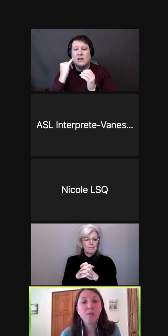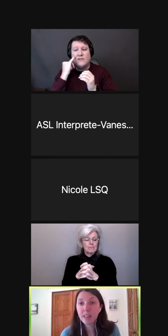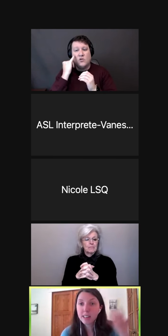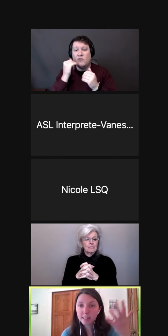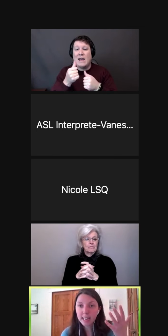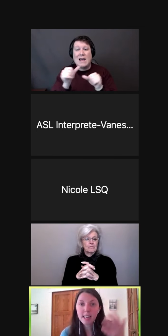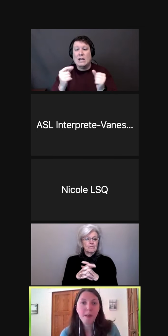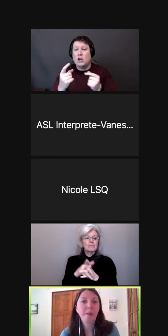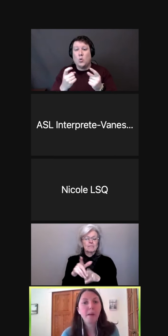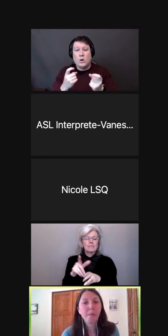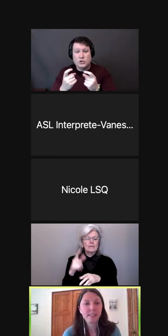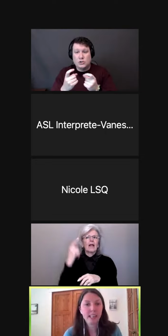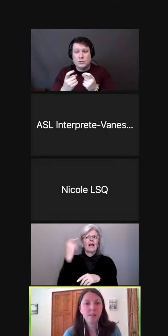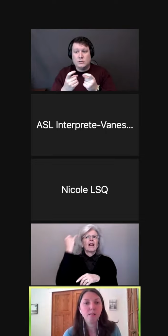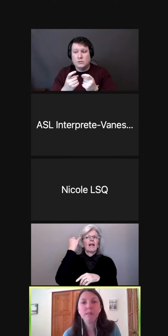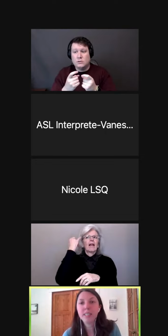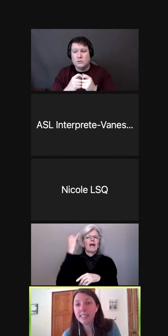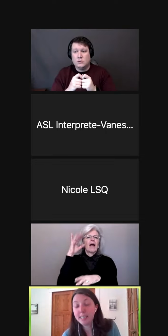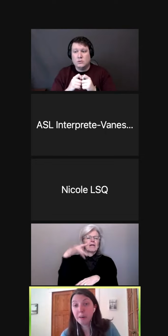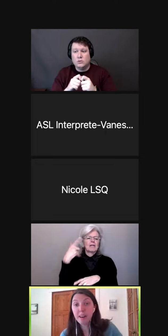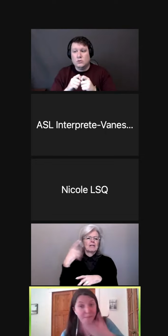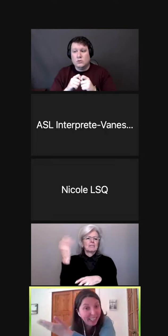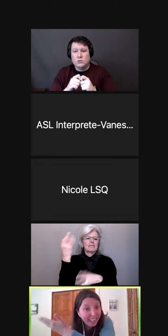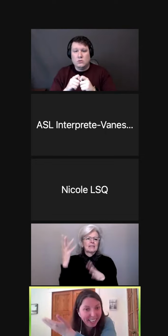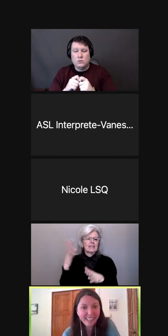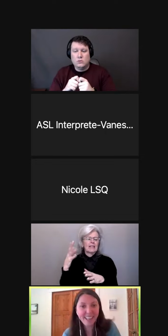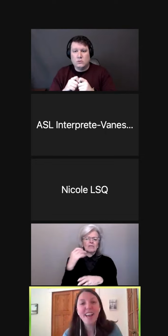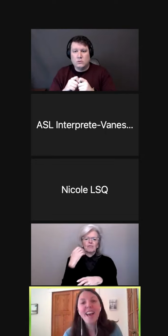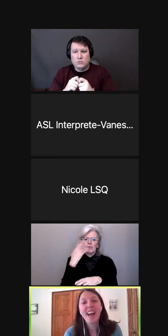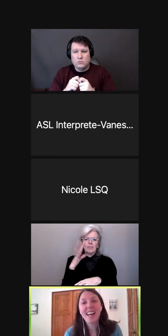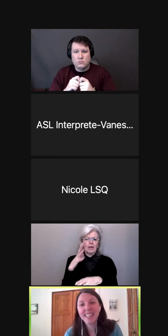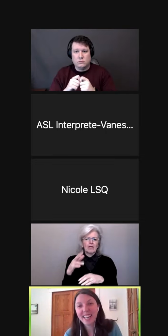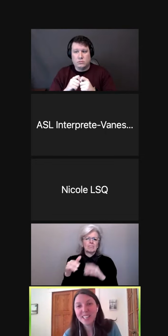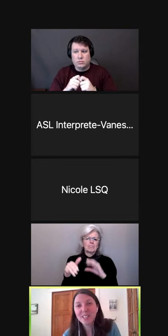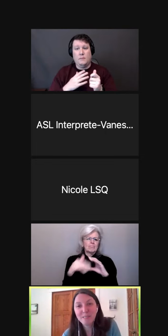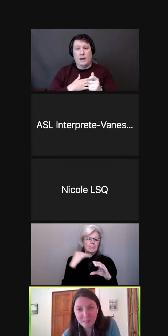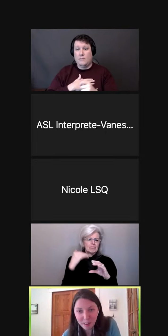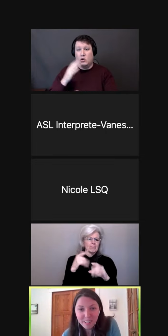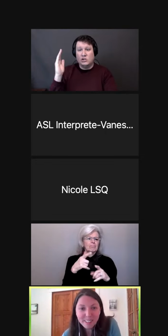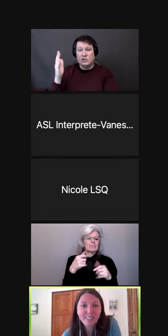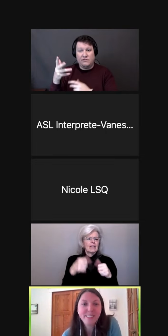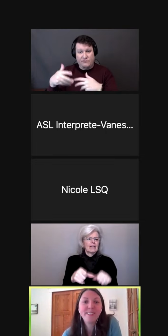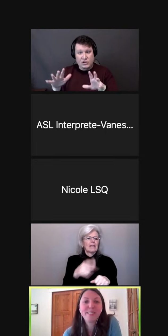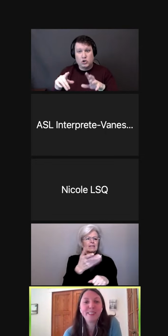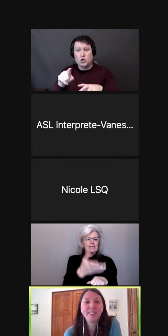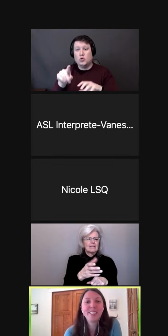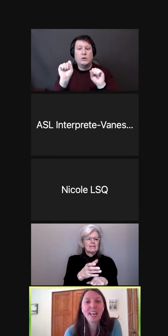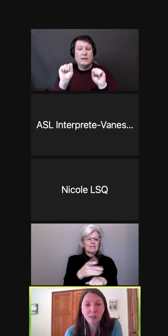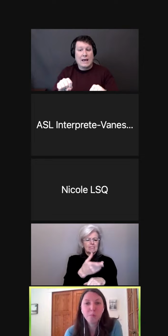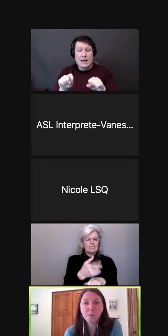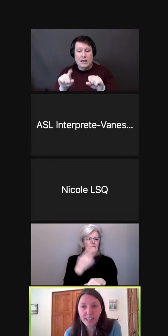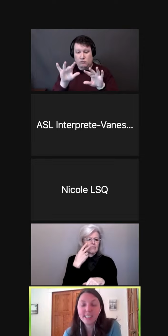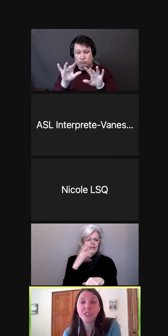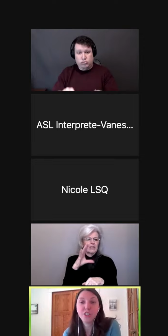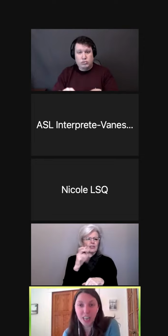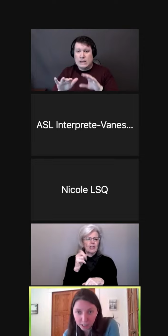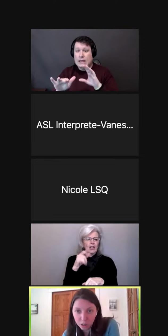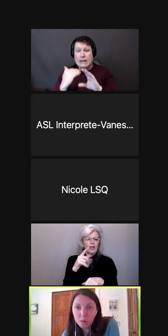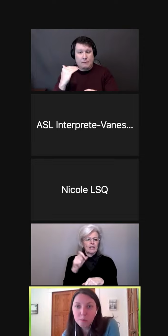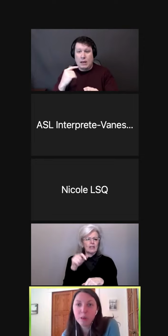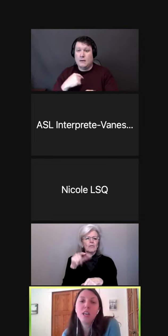qui vous viennent en tête après la présentation, n'hésitez pas à m'écrire à l'adresse suivante. Donc, charlotte